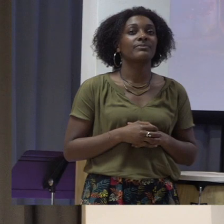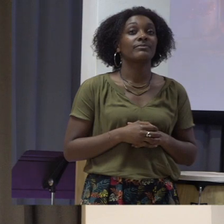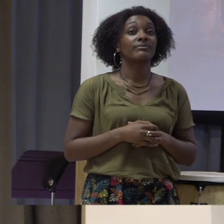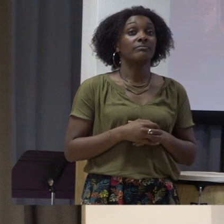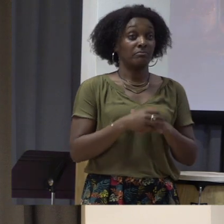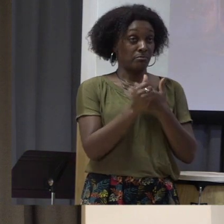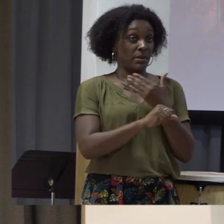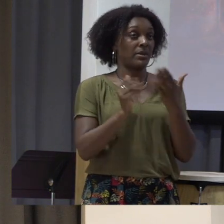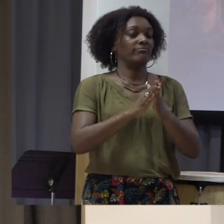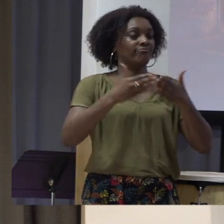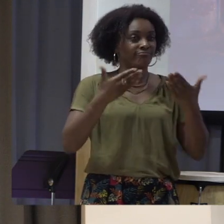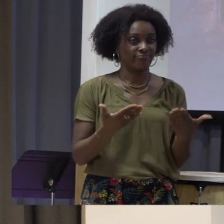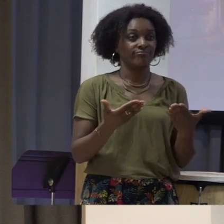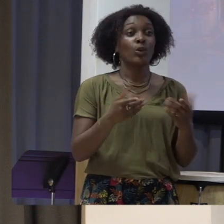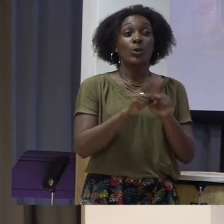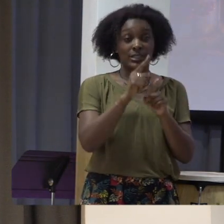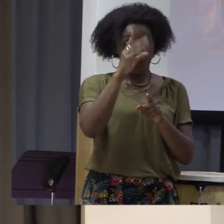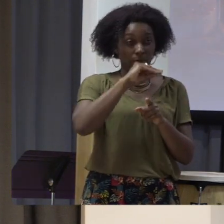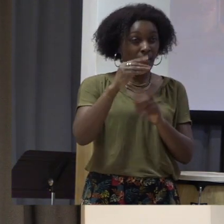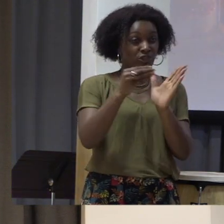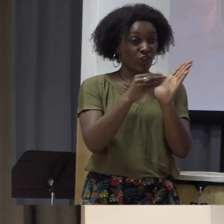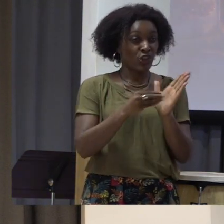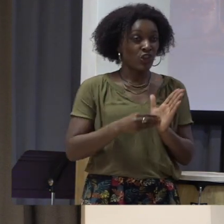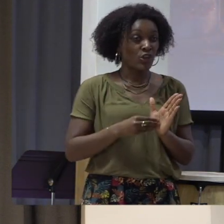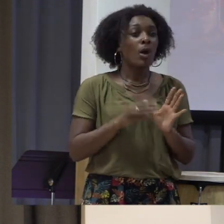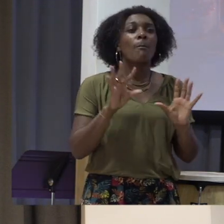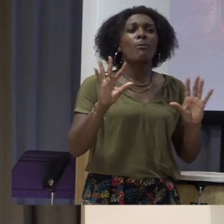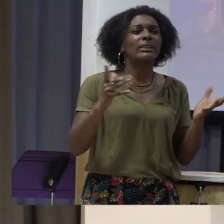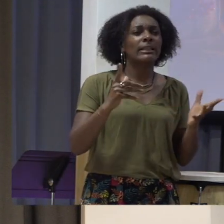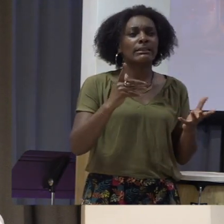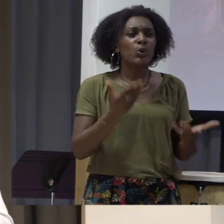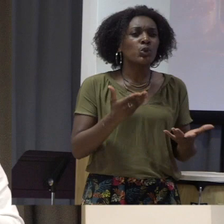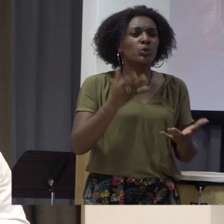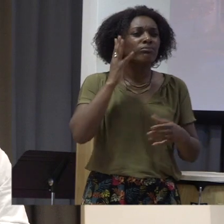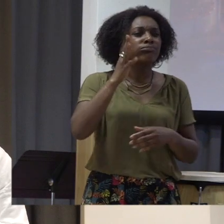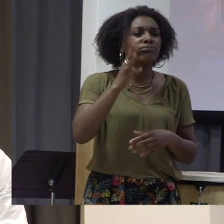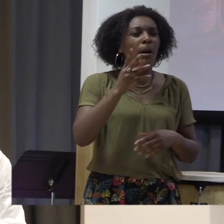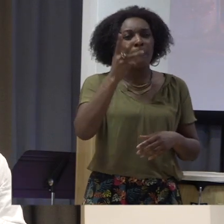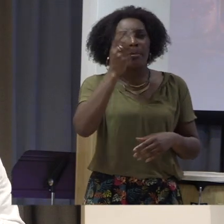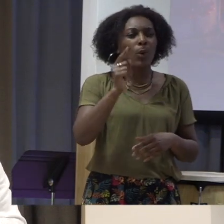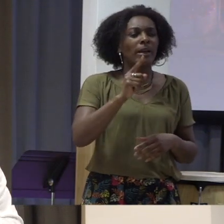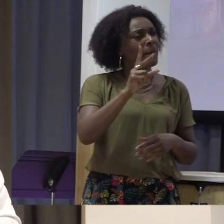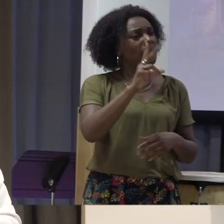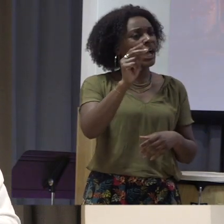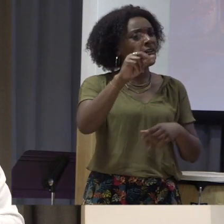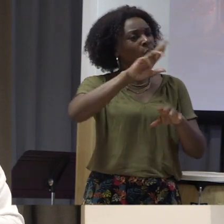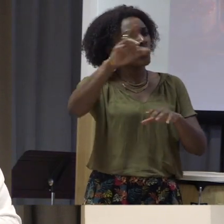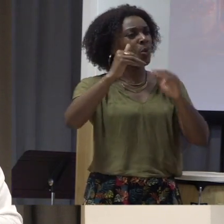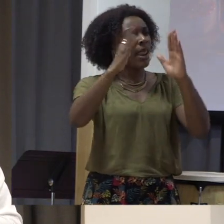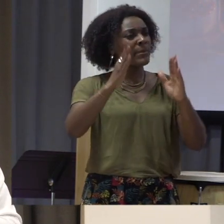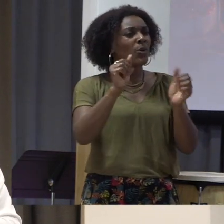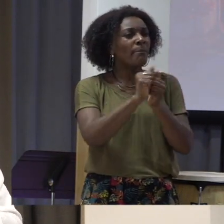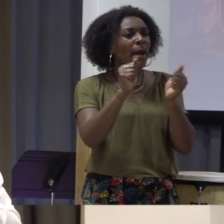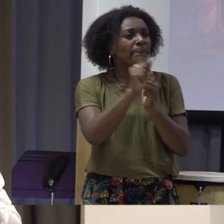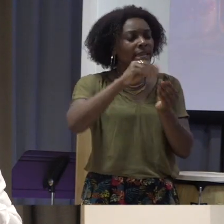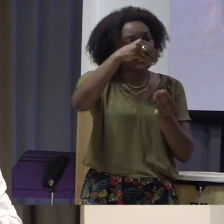Prenez votre Bible, prenez de quoi noter. Peut-être que vous n'allez pas percuter ici par rapport à ce qui va être dit, mais ça peut arriver après à la maison.